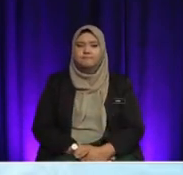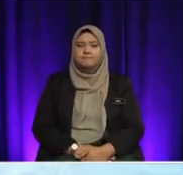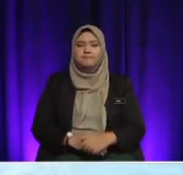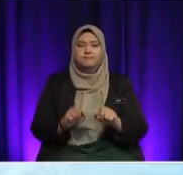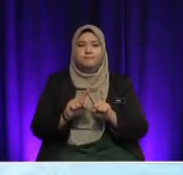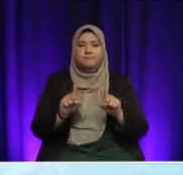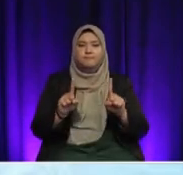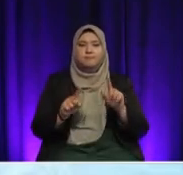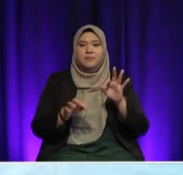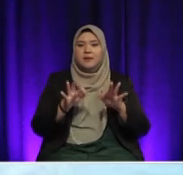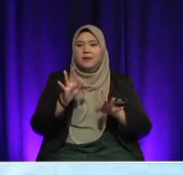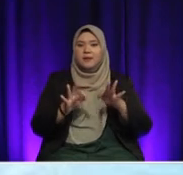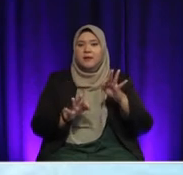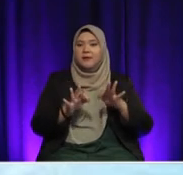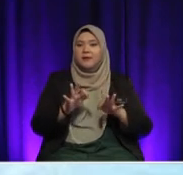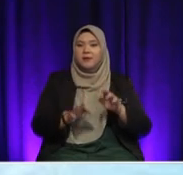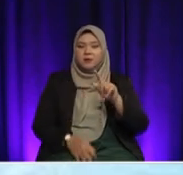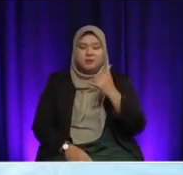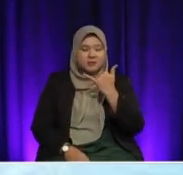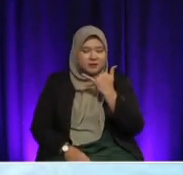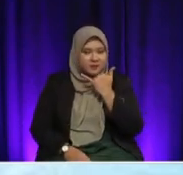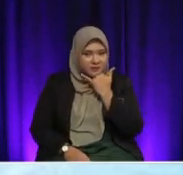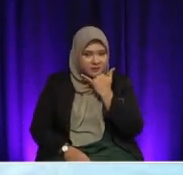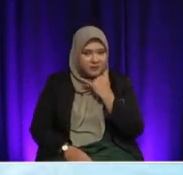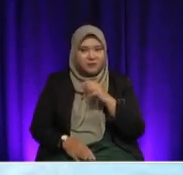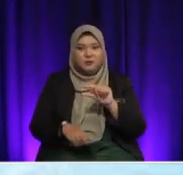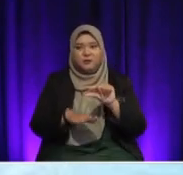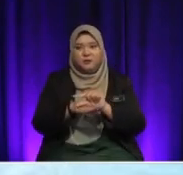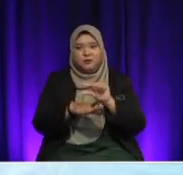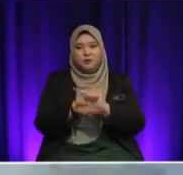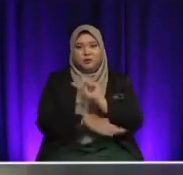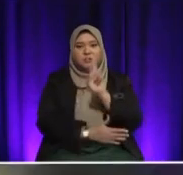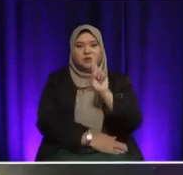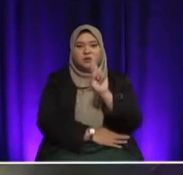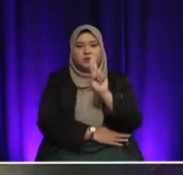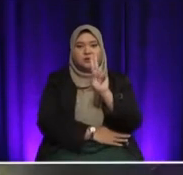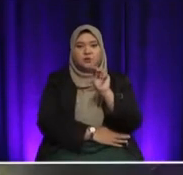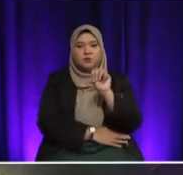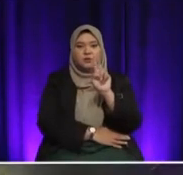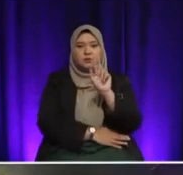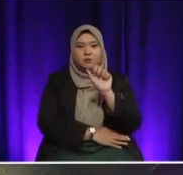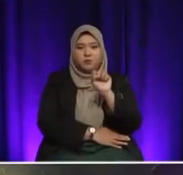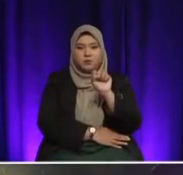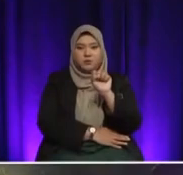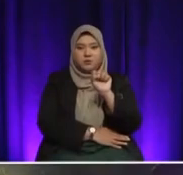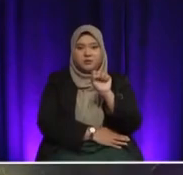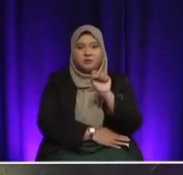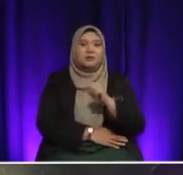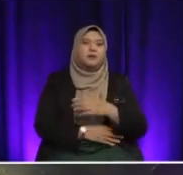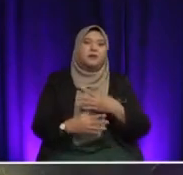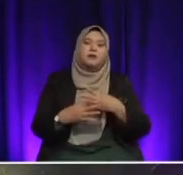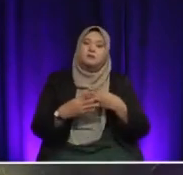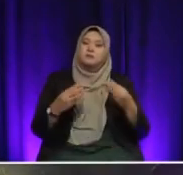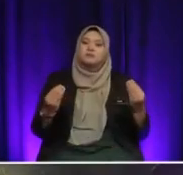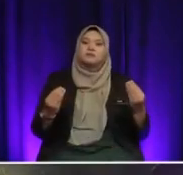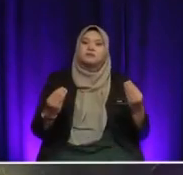twist, pusing macam tu je. Dia bagi maklumat 1, dia minta 10. Saya pun cubalah. Cuba-cuba. Senang